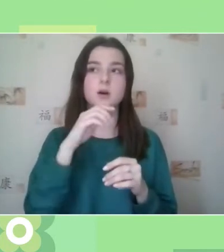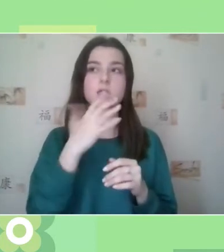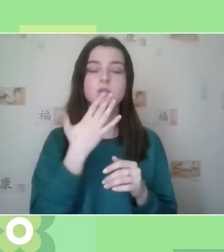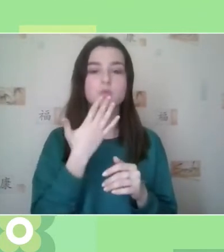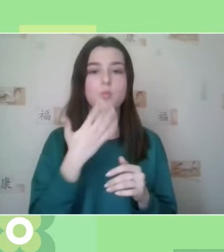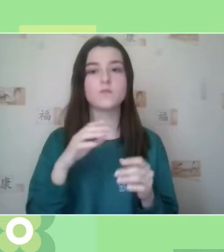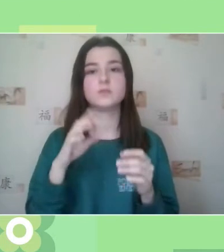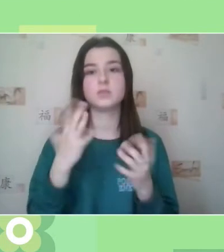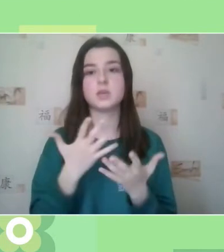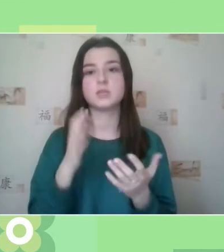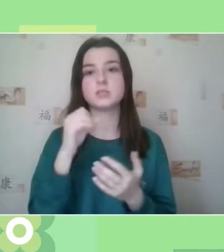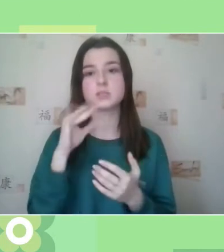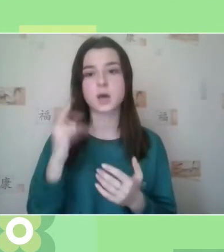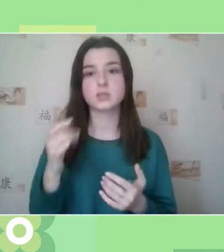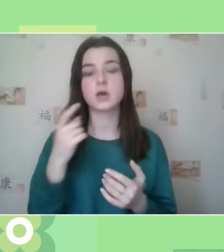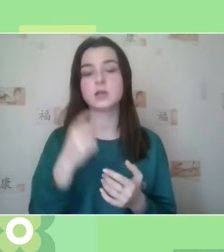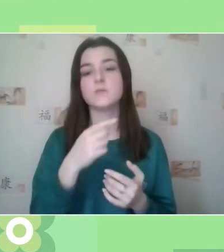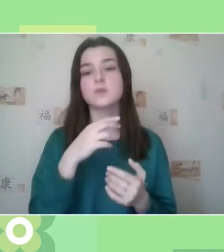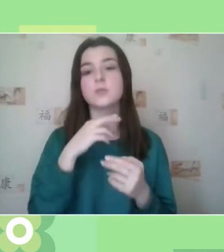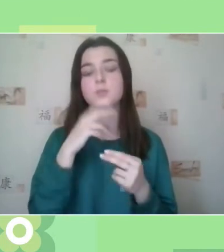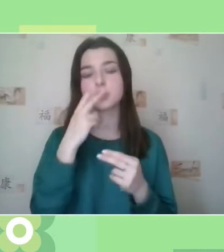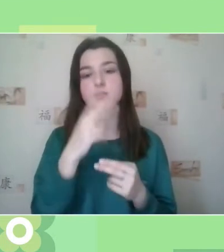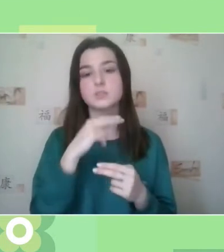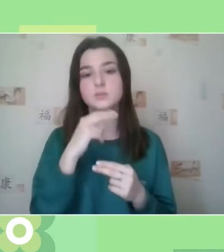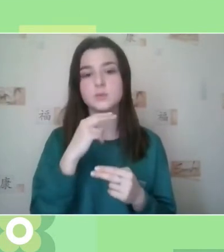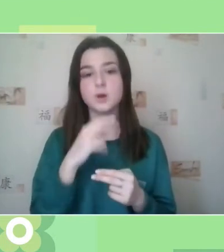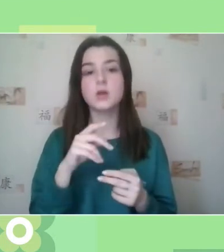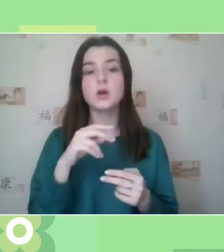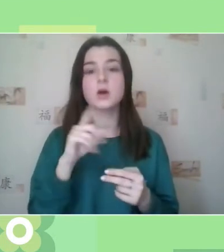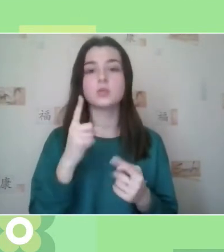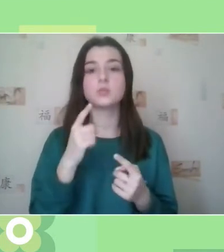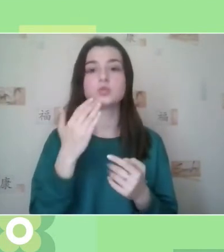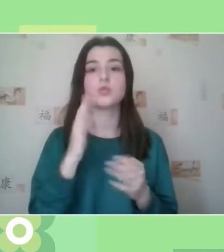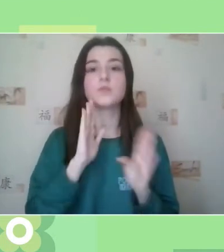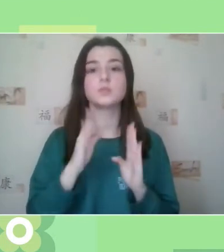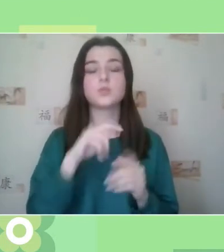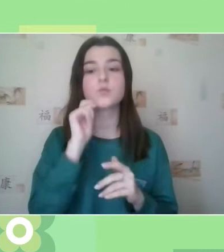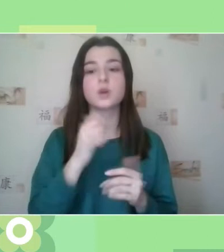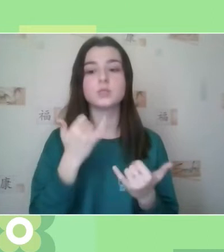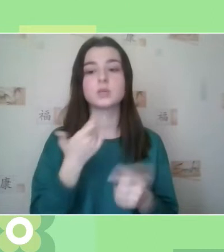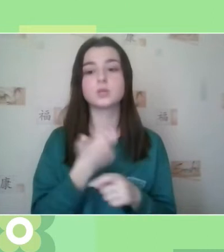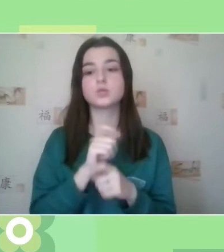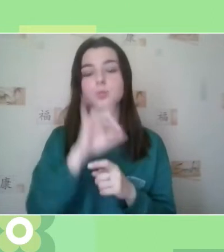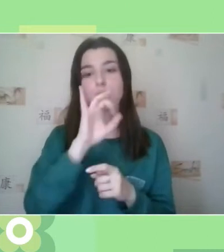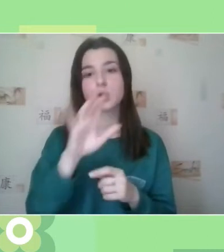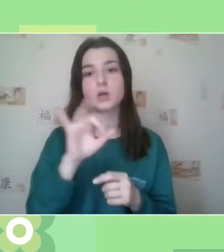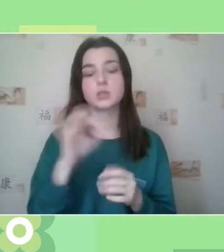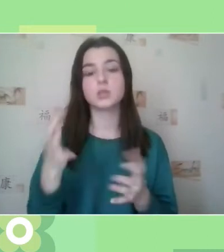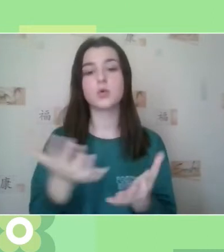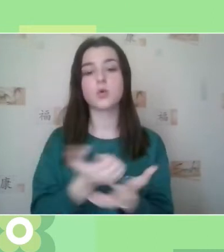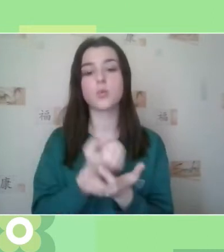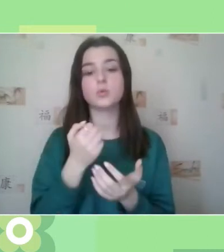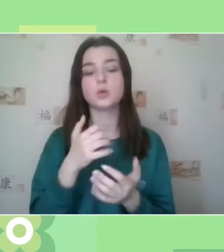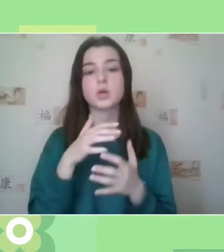якщо ми говоримо про такий інструмент, як Facebook, то він в Україні надзвичайно популярний, і він охоплює якраз